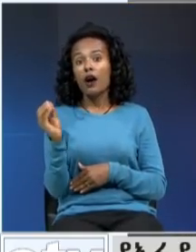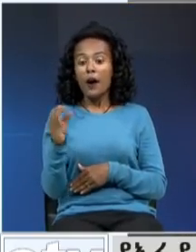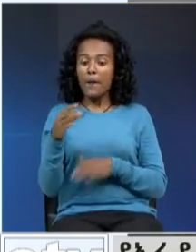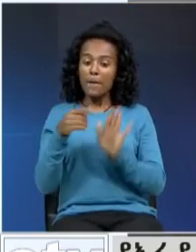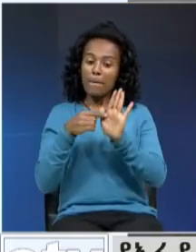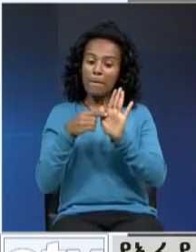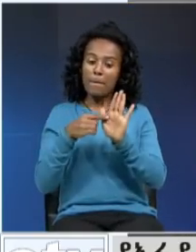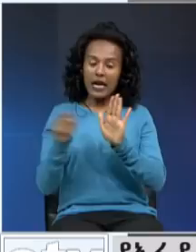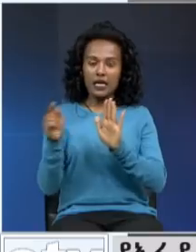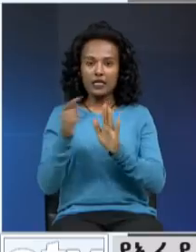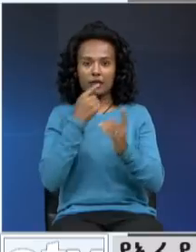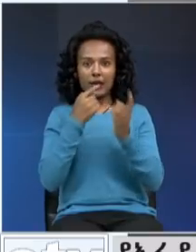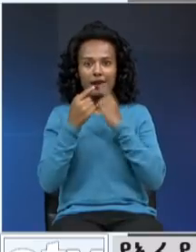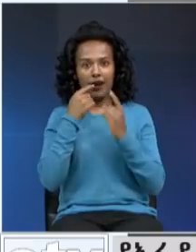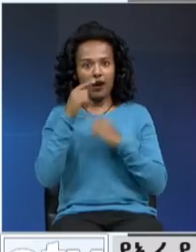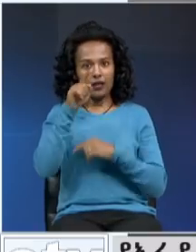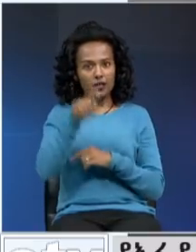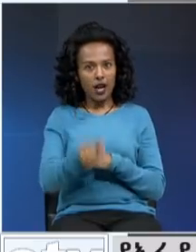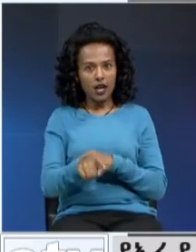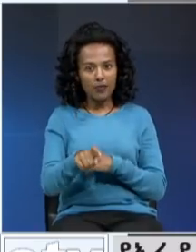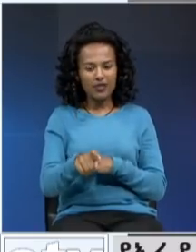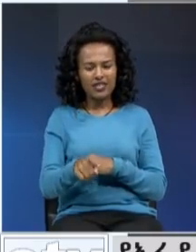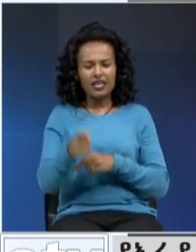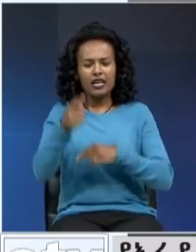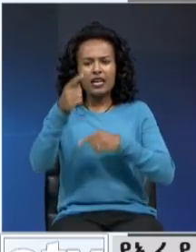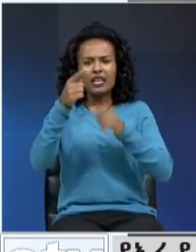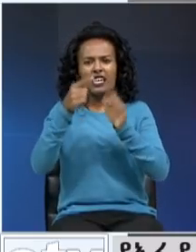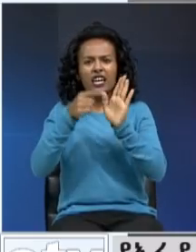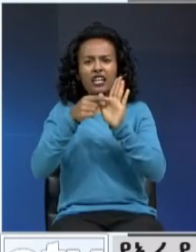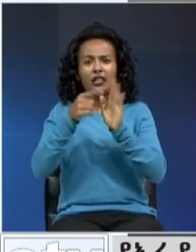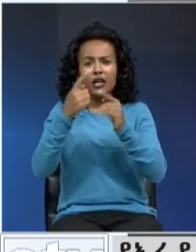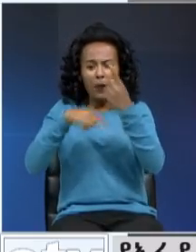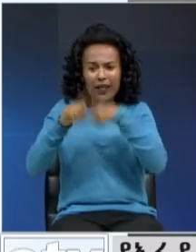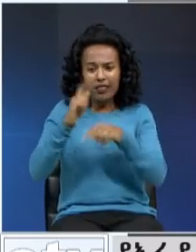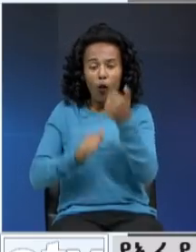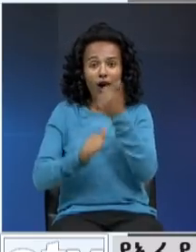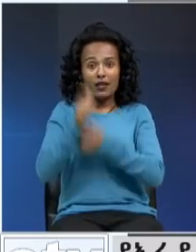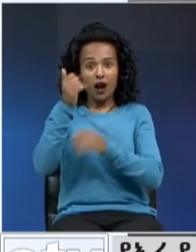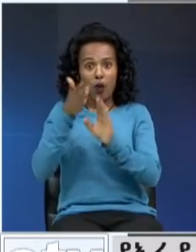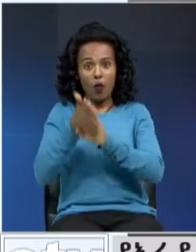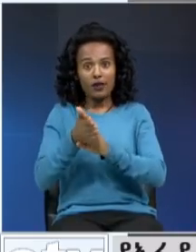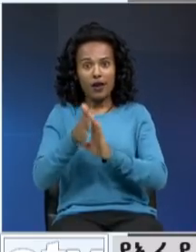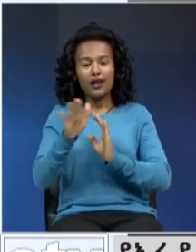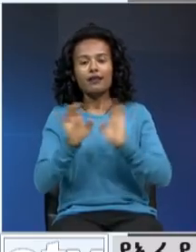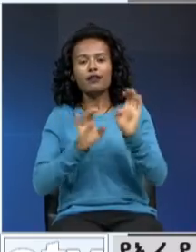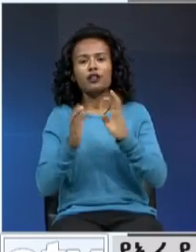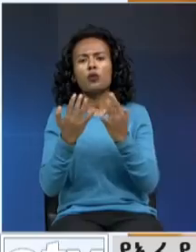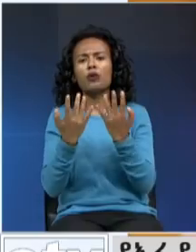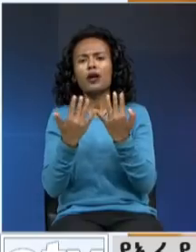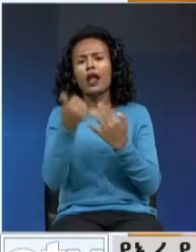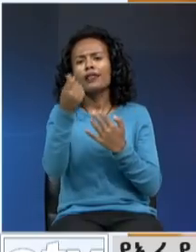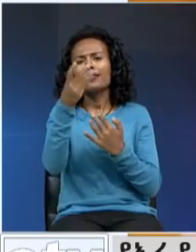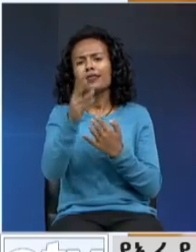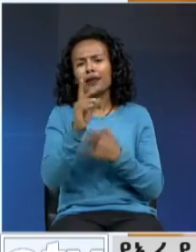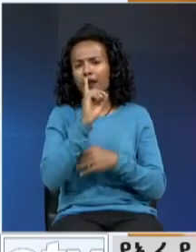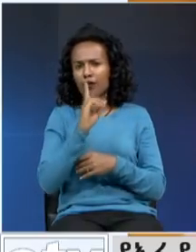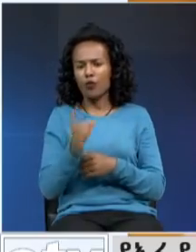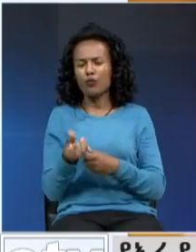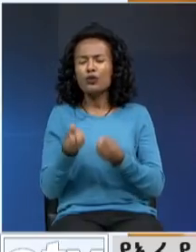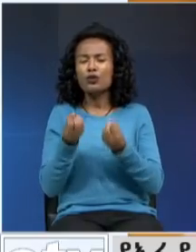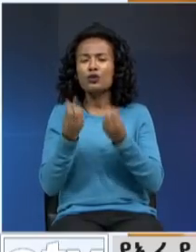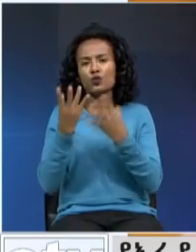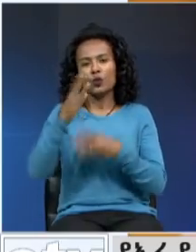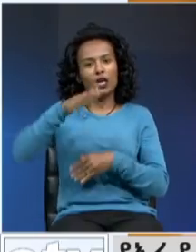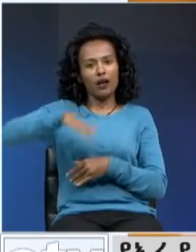በግልጽ መነጋገር ስላለብን ከተጋረጠው አደጋ አኳያ የተደረገው ገና ጥቂት ነው። ብዙ